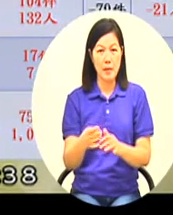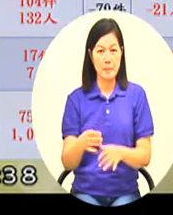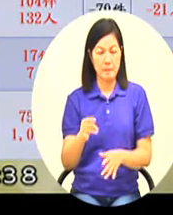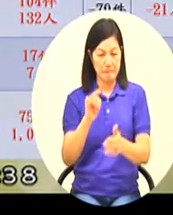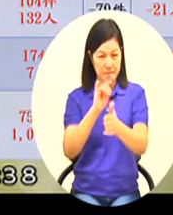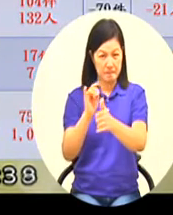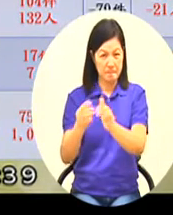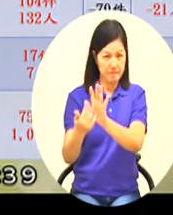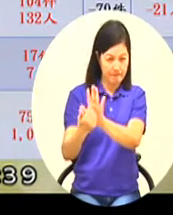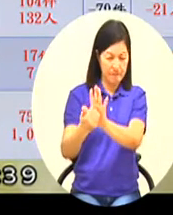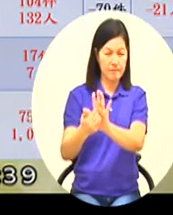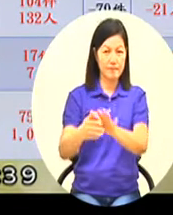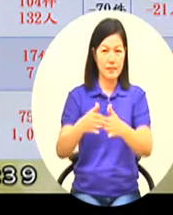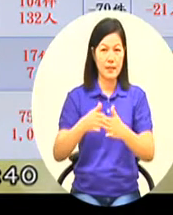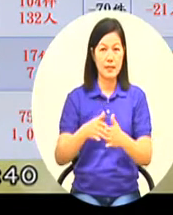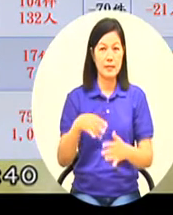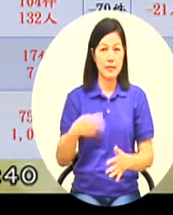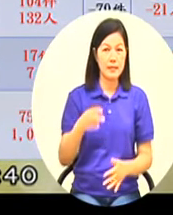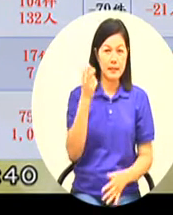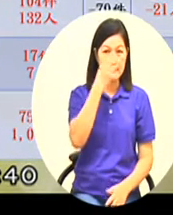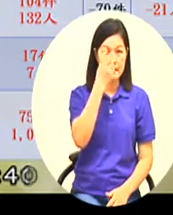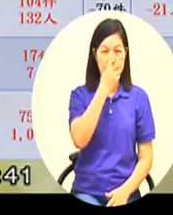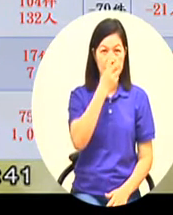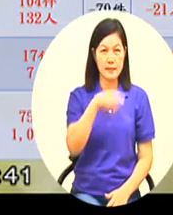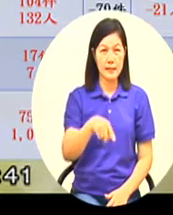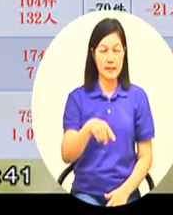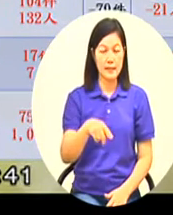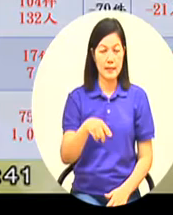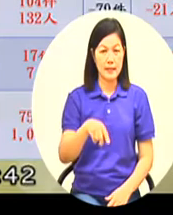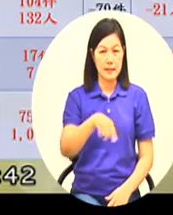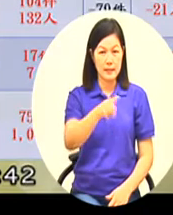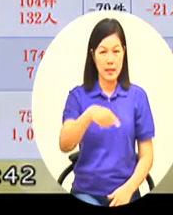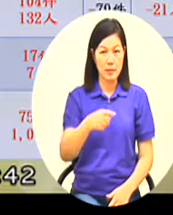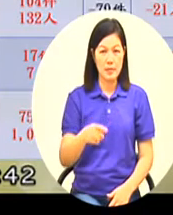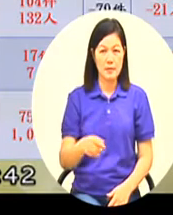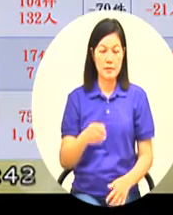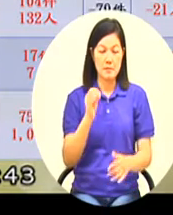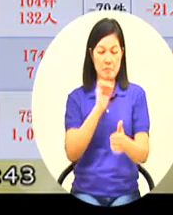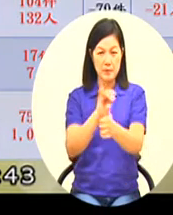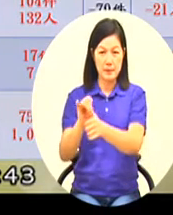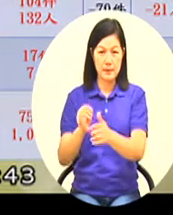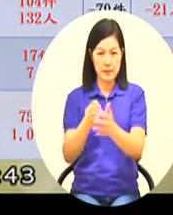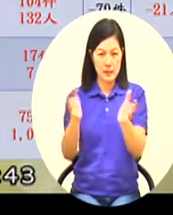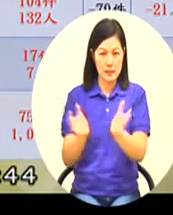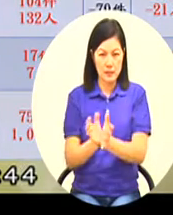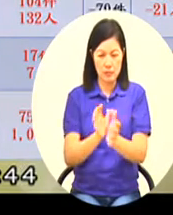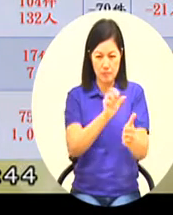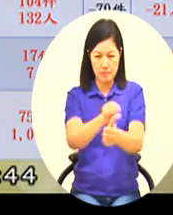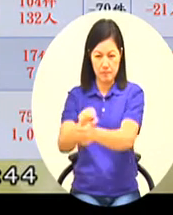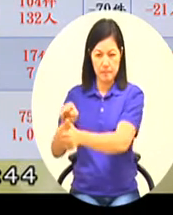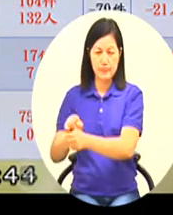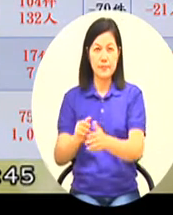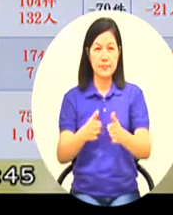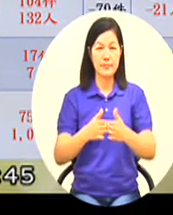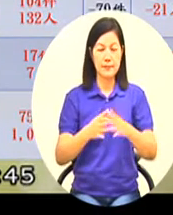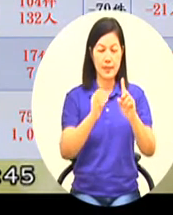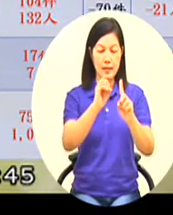要加强查缉，将这些诈骗集团一网打尽。那我们从105年